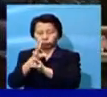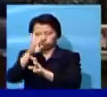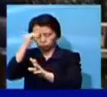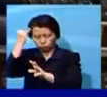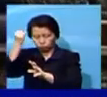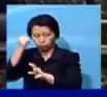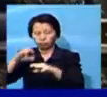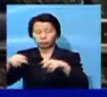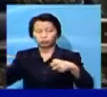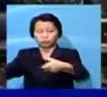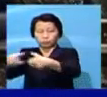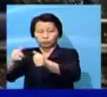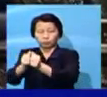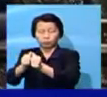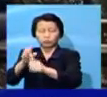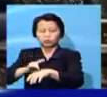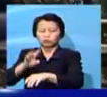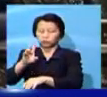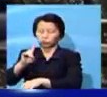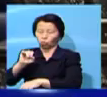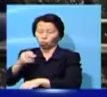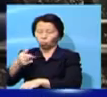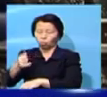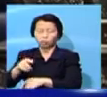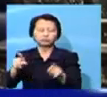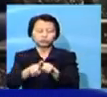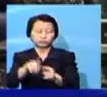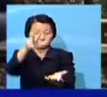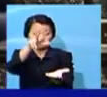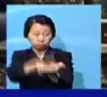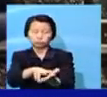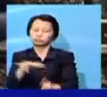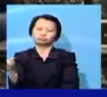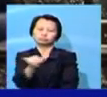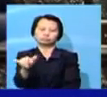Summit for health di Doha turut memberikan pengiktirafan